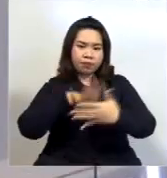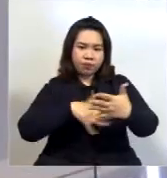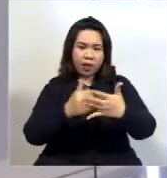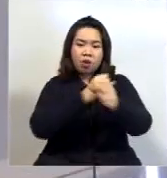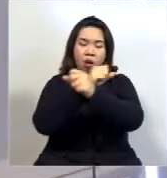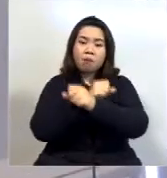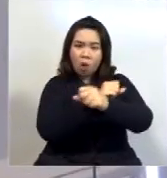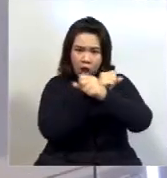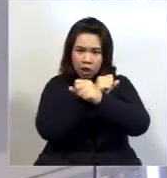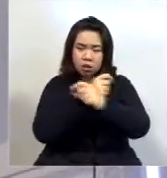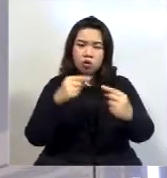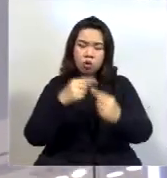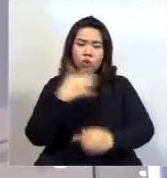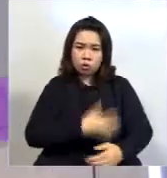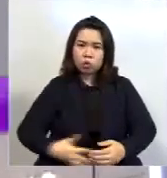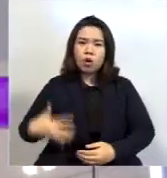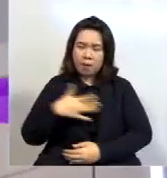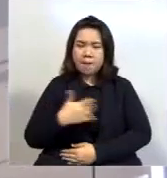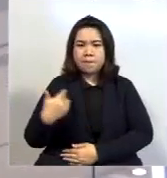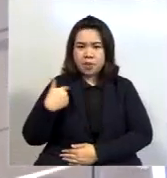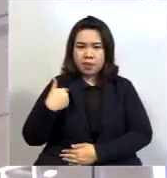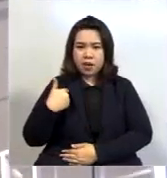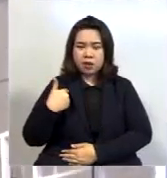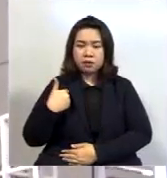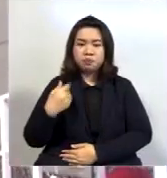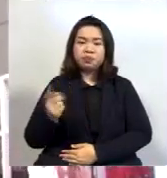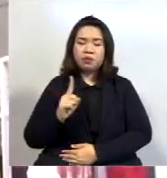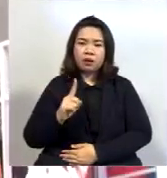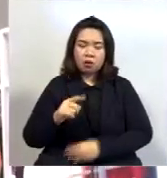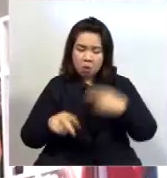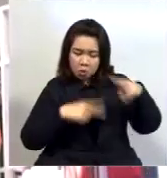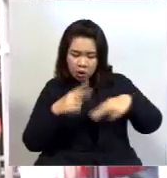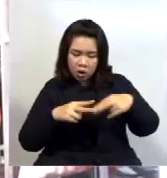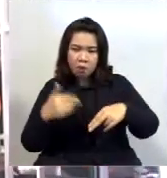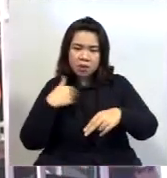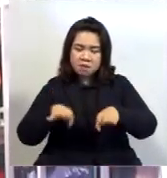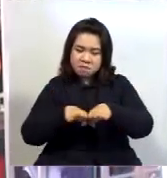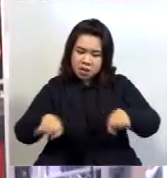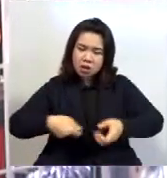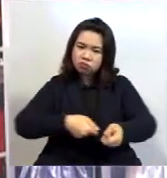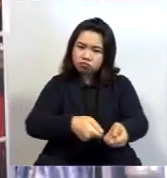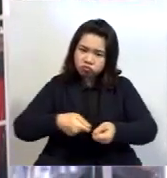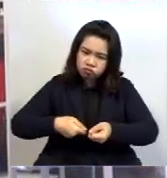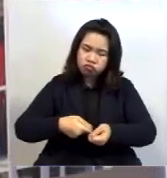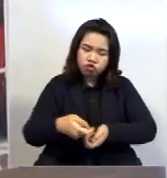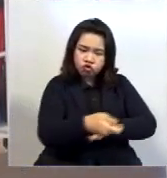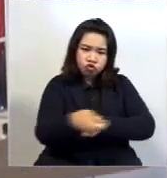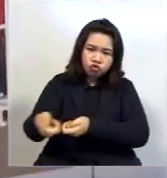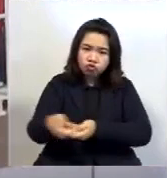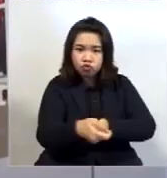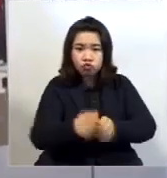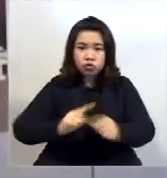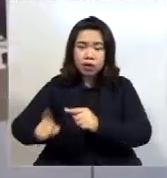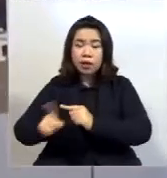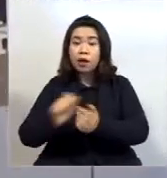การความปลอดภัยด้านสุขอนามัยเป็นพิเศษทั้งเพิ่มความถี่ในการทำความสะอาดพื้นพ่นน้ำยาฆ่าเชื้อในพื้นที่